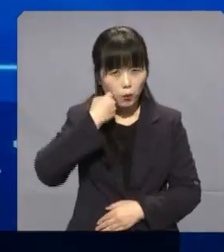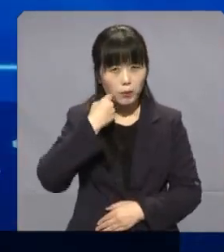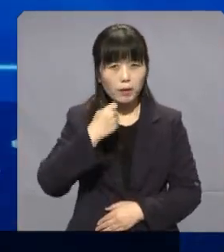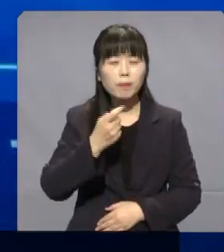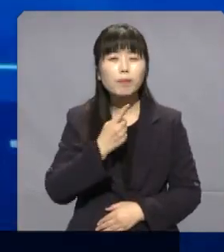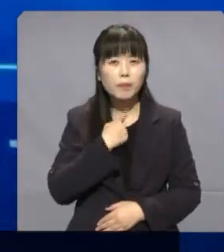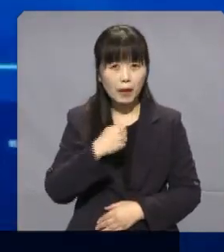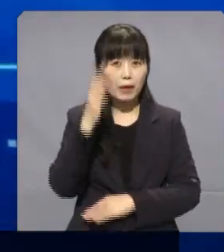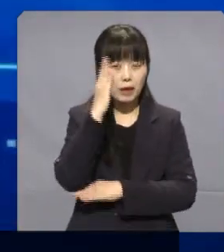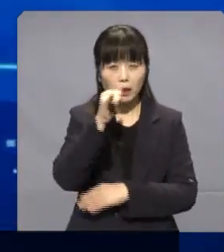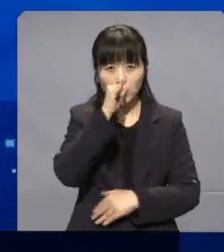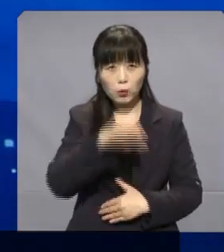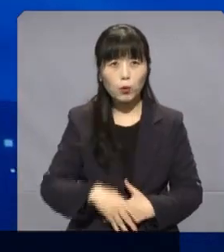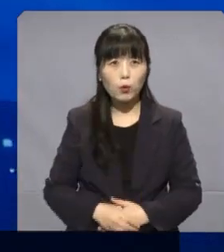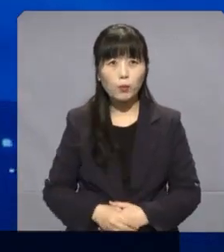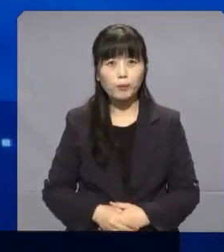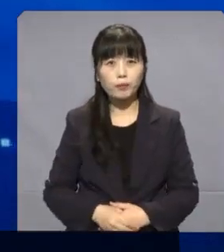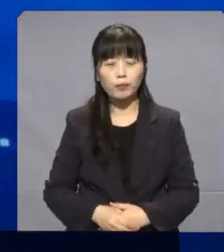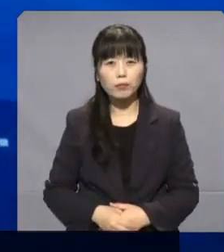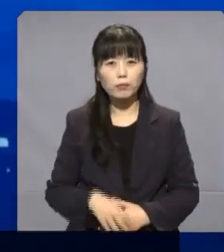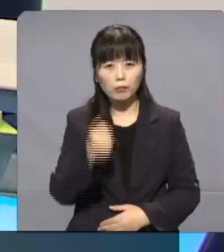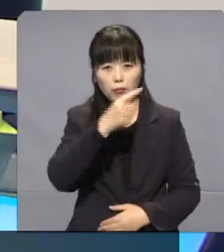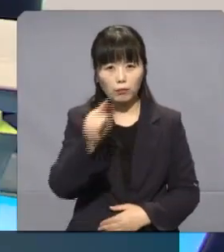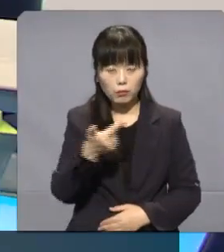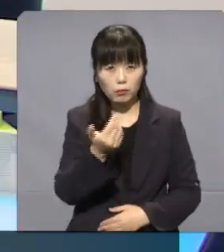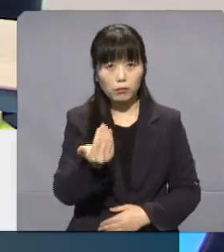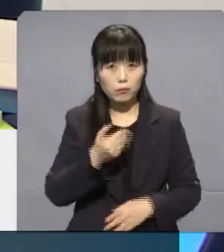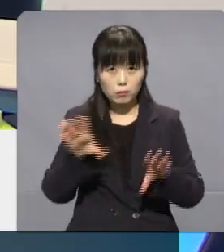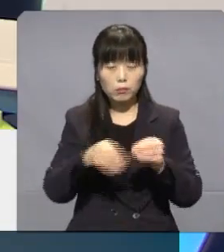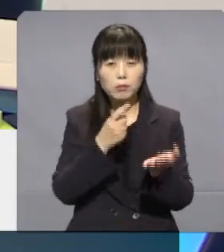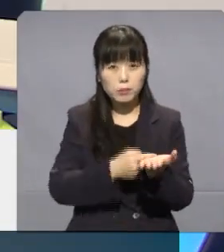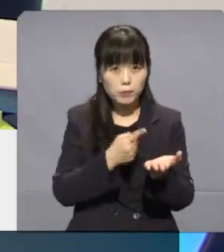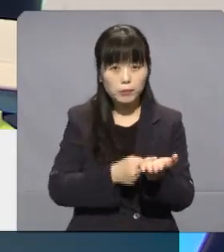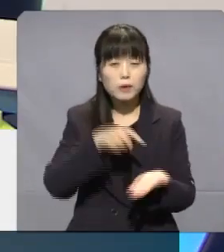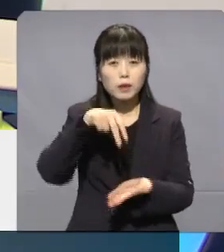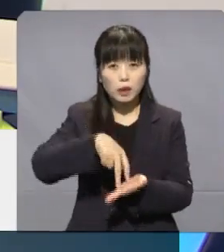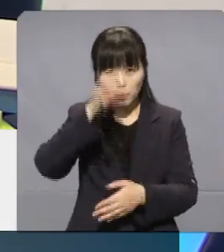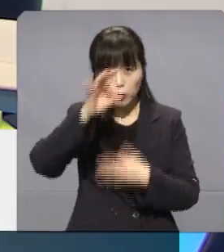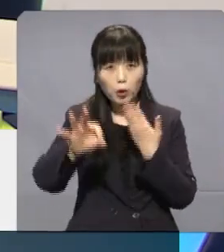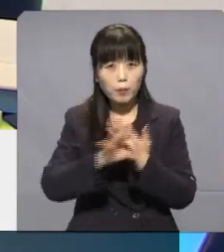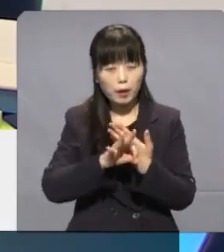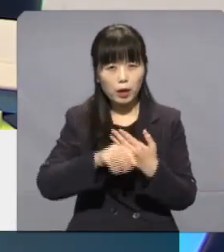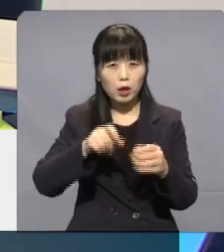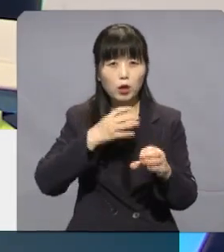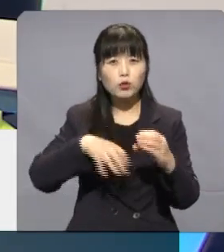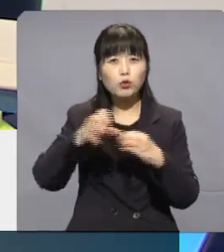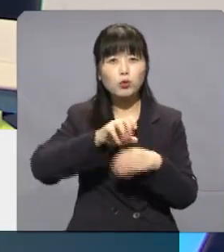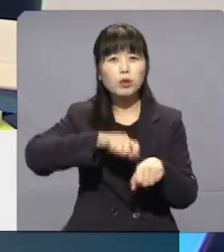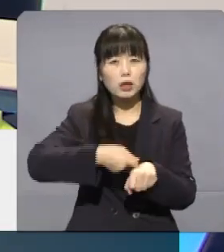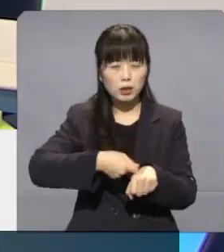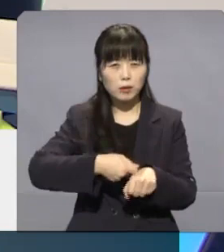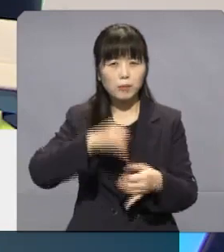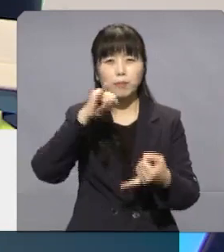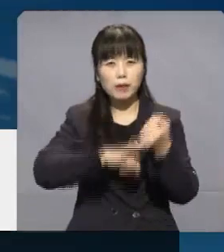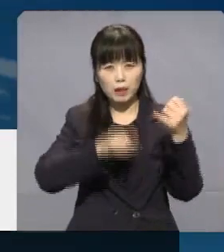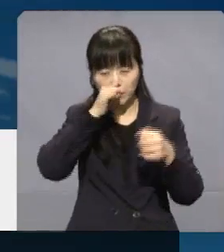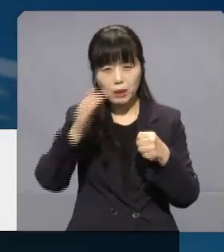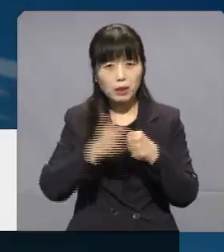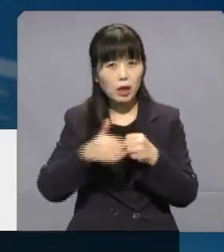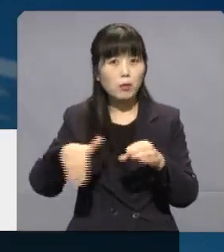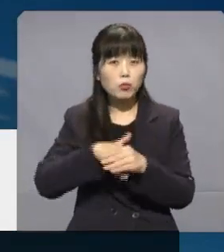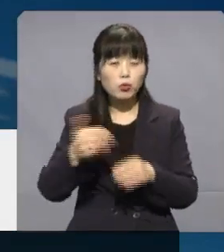얘기가 있고 조금 첨언을 예. 드리면 한명숙 예. 전 총리 같은 경우는 사실 추징금을 미납을 했습니다. 네. 그래서